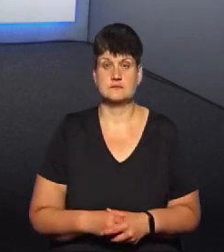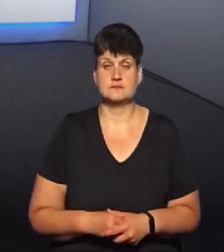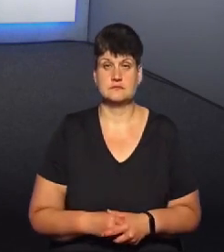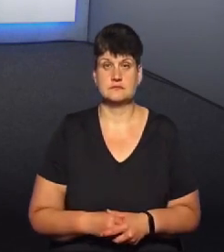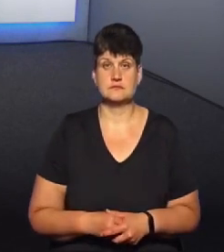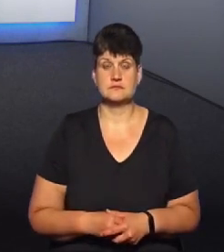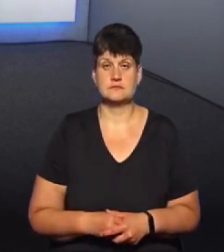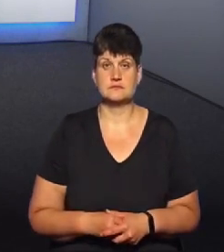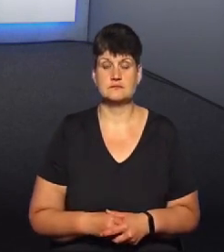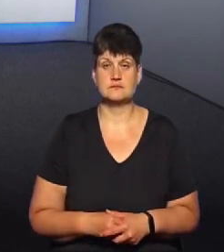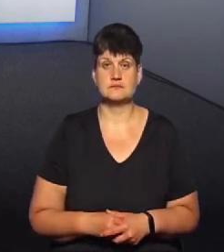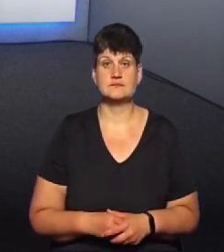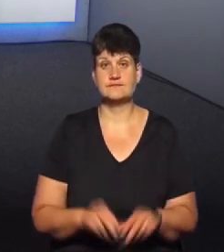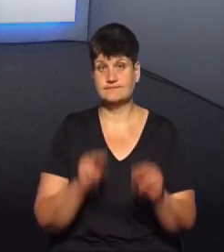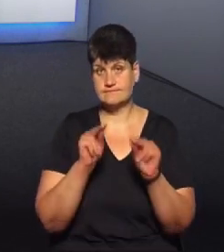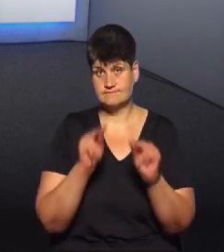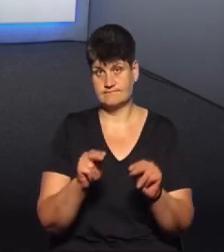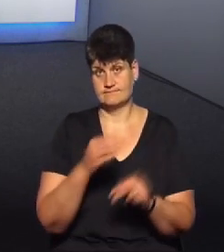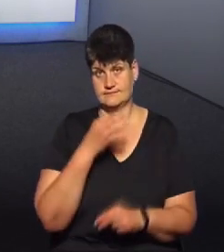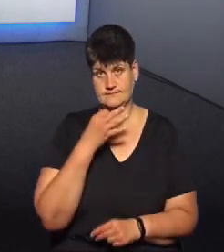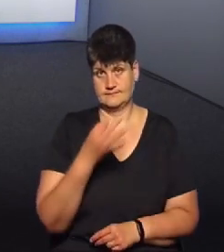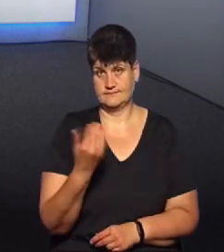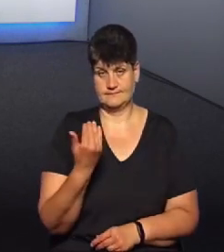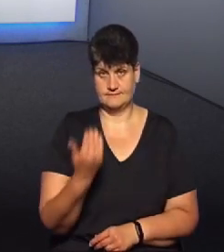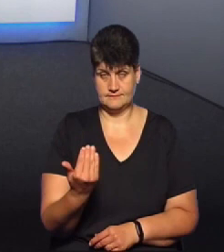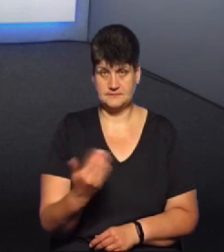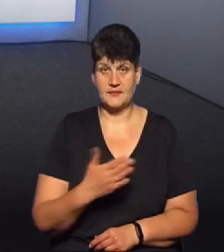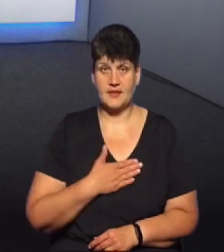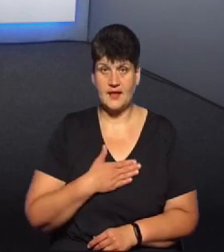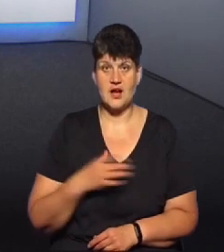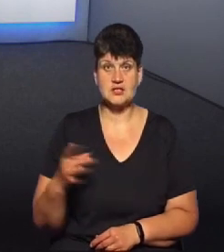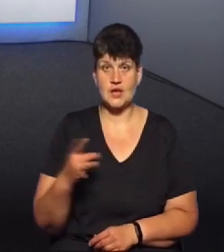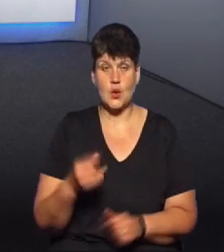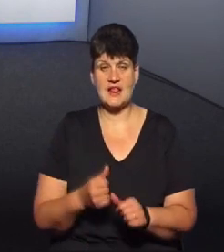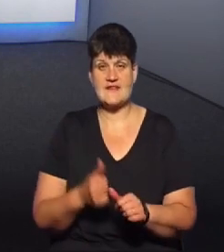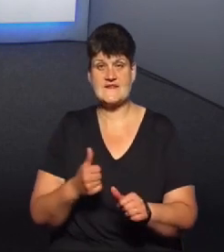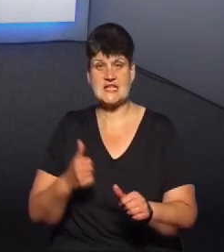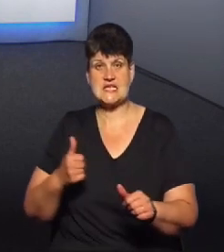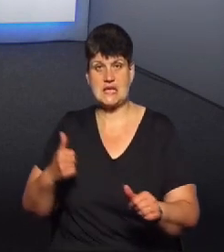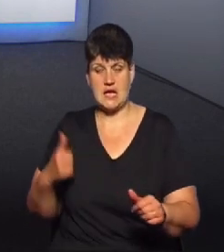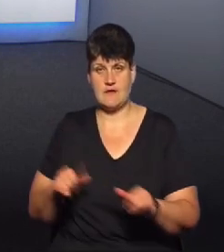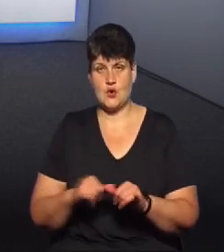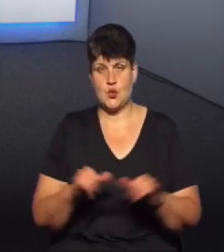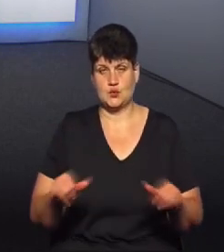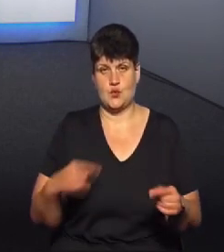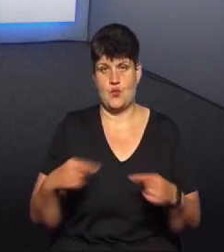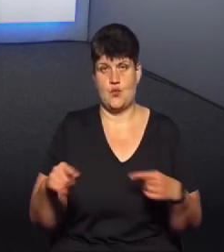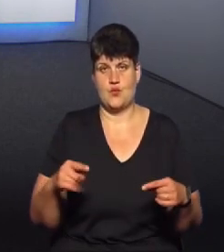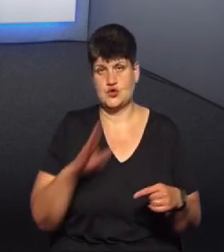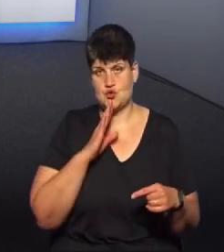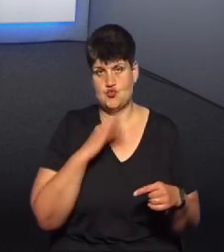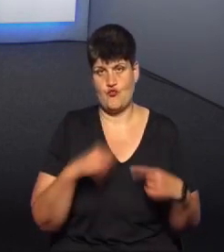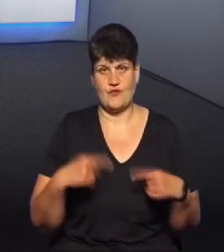Ну, відверто скажу вам, наш регіон відстає в розвитку жіночого футболу від інших регіонів. І це